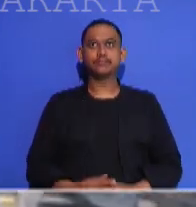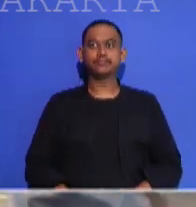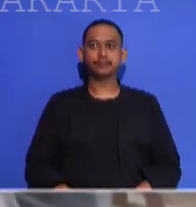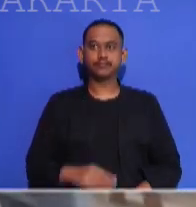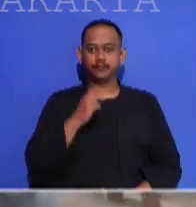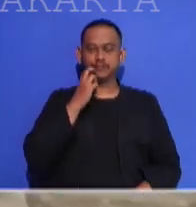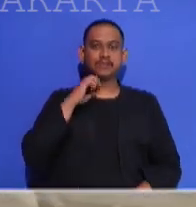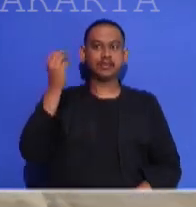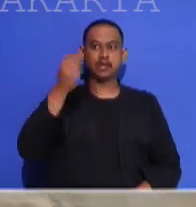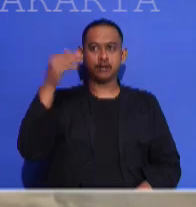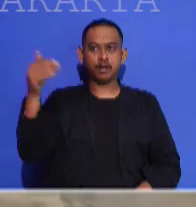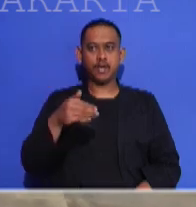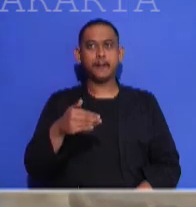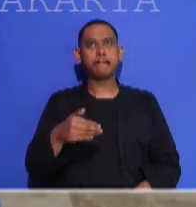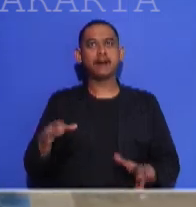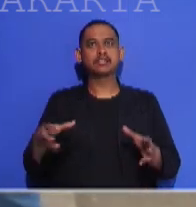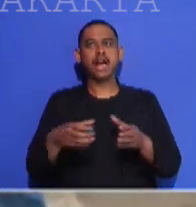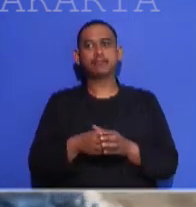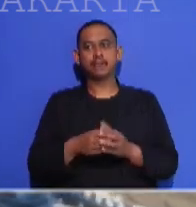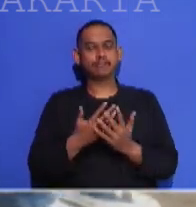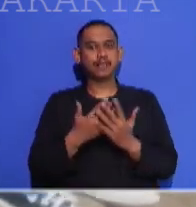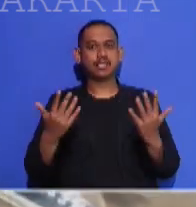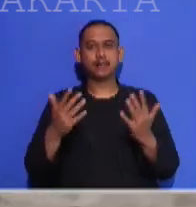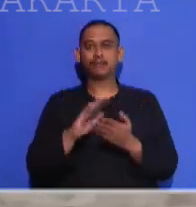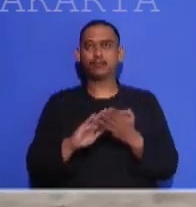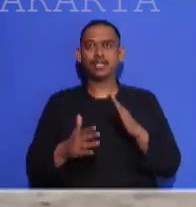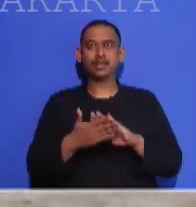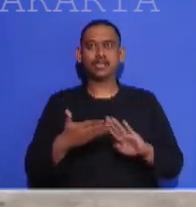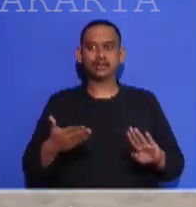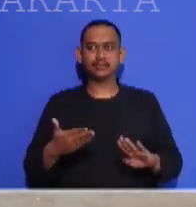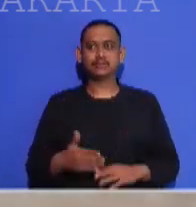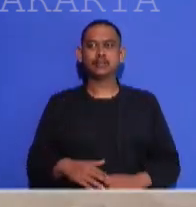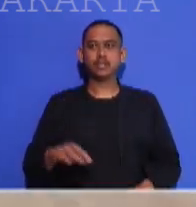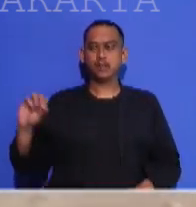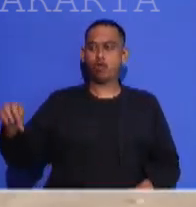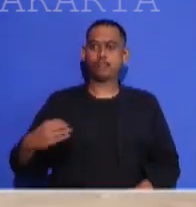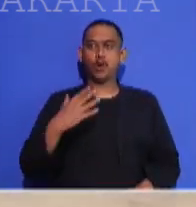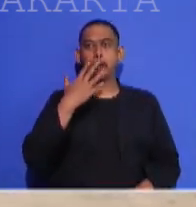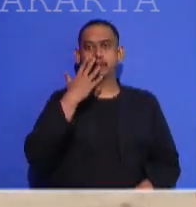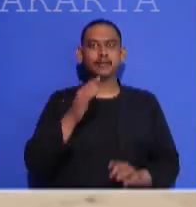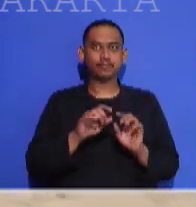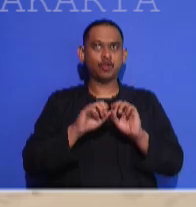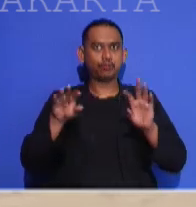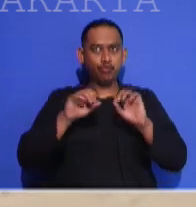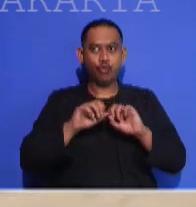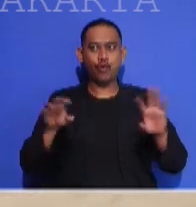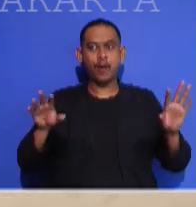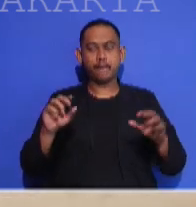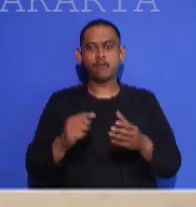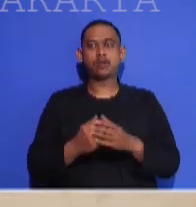melibatkan partisipasi masyarakat atau community bas tourism Banyuwangi mempromosikan homestay sebagai alternatif utama